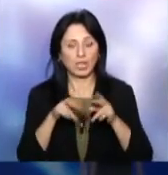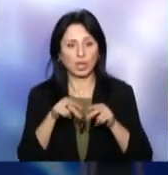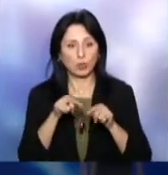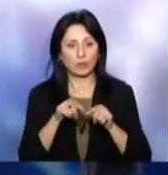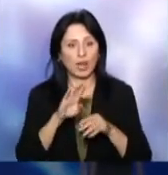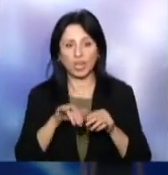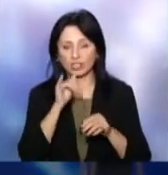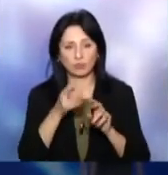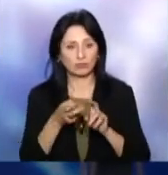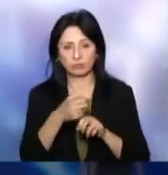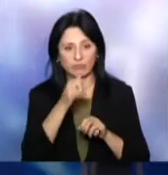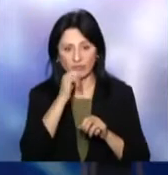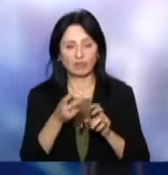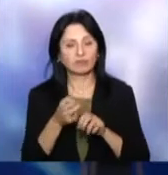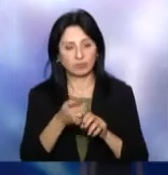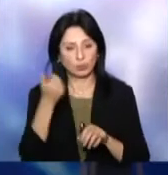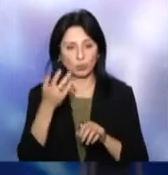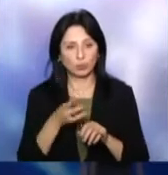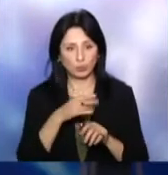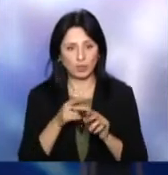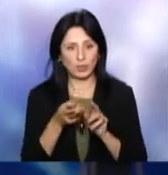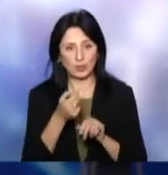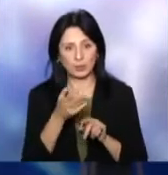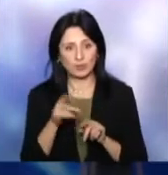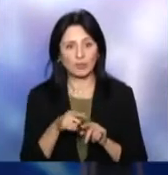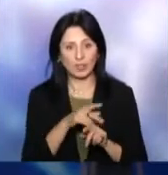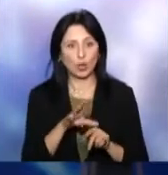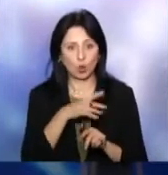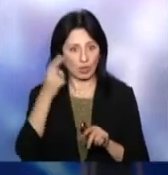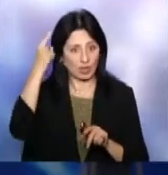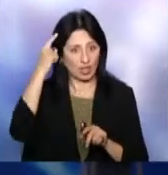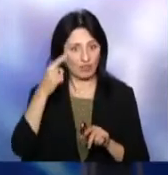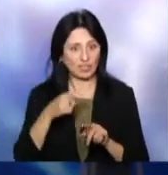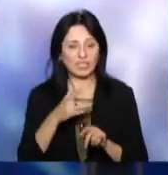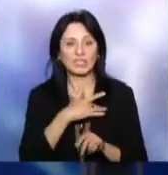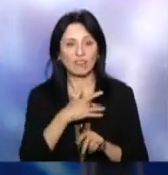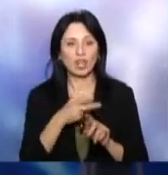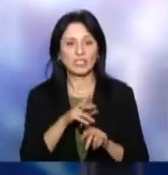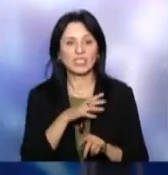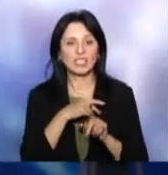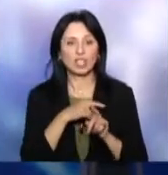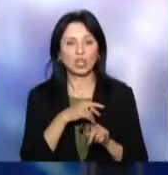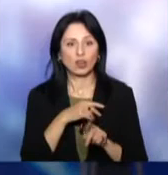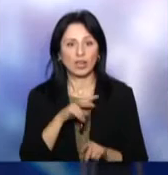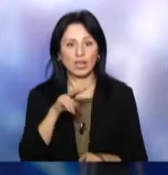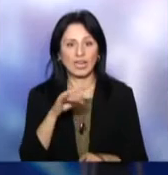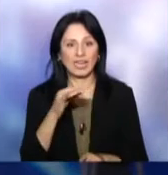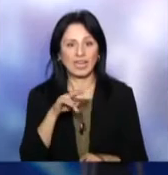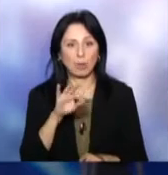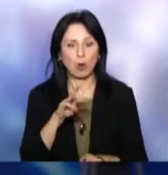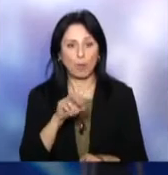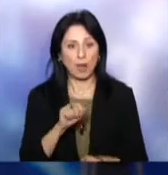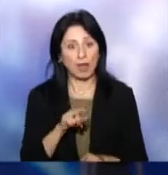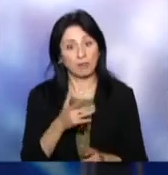ჩარევის გარეშე გამოღება შეუძლებელია, რაც მას ჰქონდა თავზე, სამარაოდოთ ეს იყო ლიპომა, ვერ